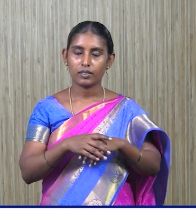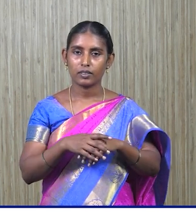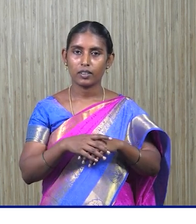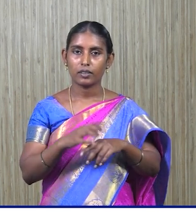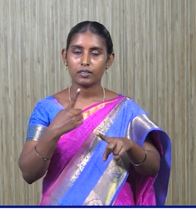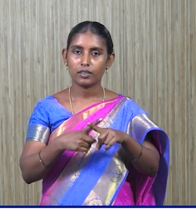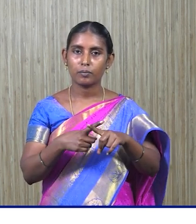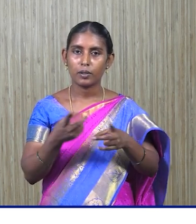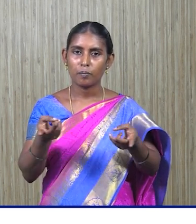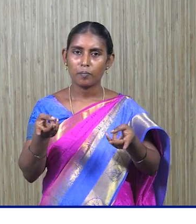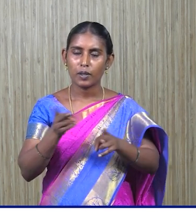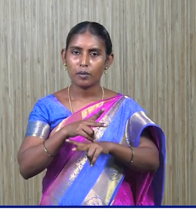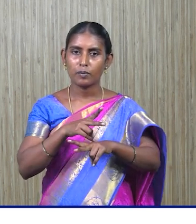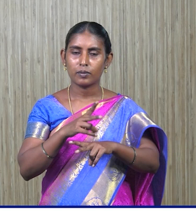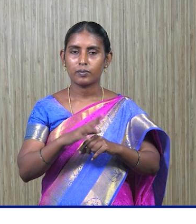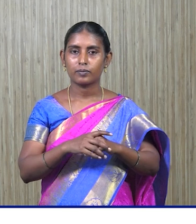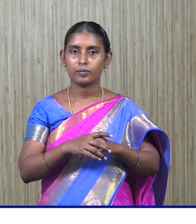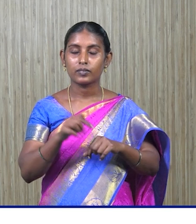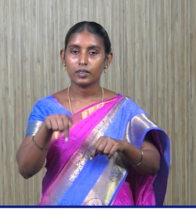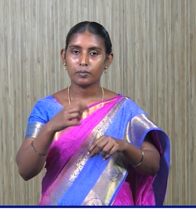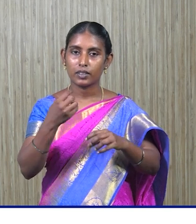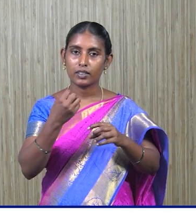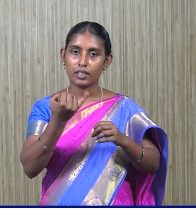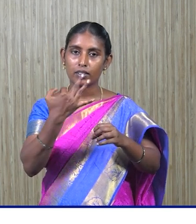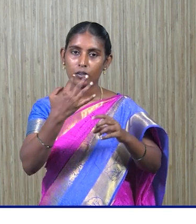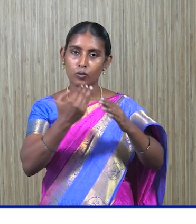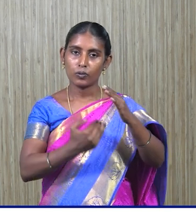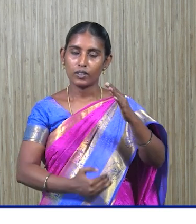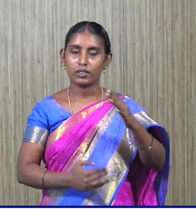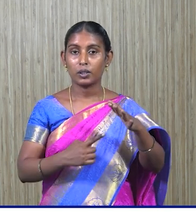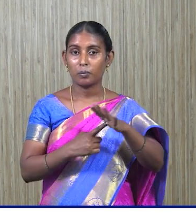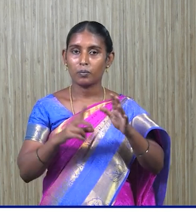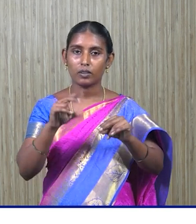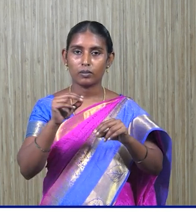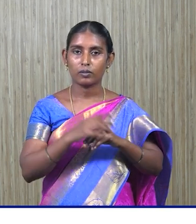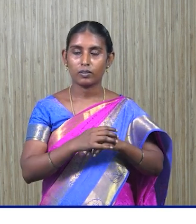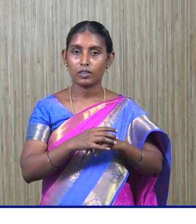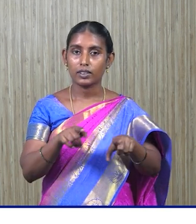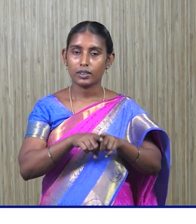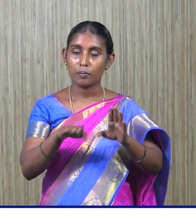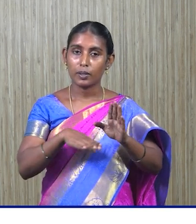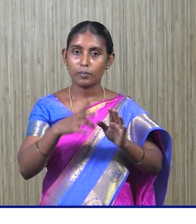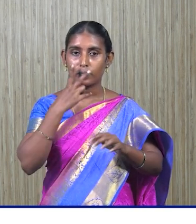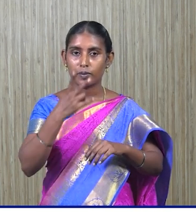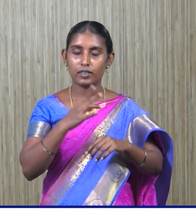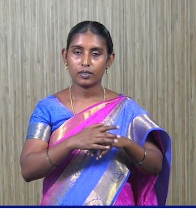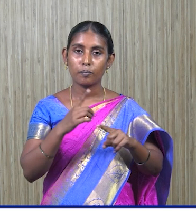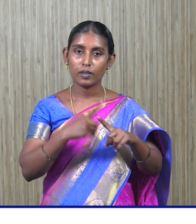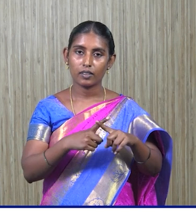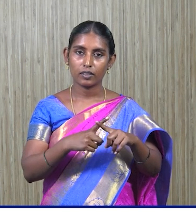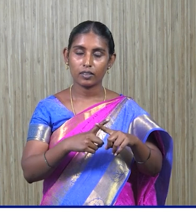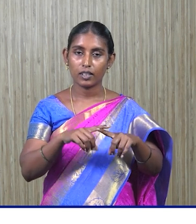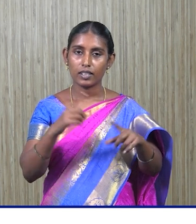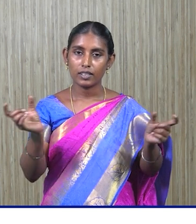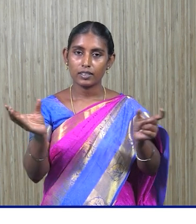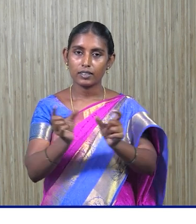அப்போ பெருக்கல் நம் பரிமாற்ற பண்புகளே பார்த்து விட்டோம். எண்களின் வரிசை நமக்கு முக்கியம் இல்லை அப்படிங்கிற அடிப்படையில் பார்த்தோமே ஆனால் பெருக்கலானது